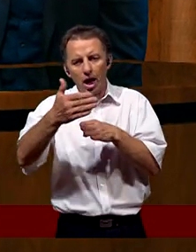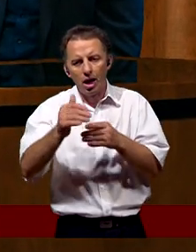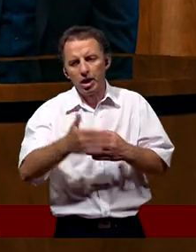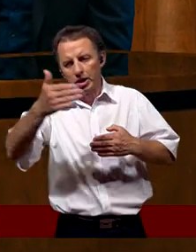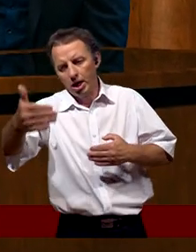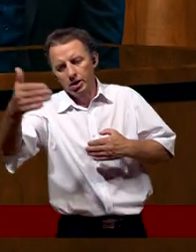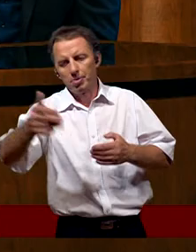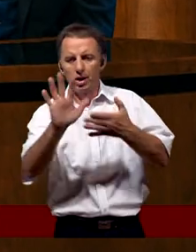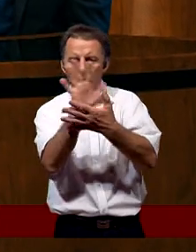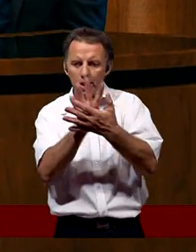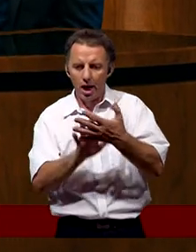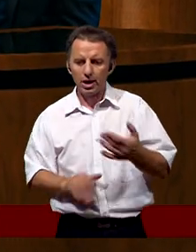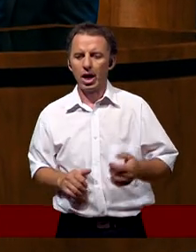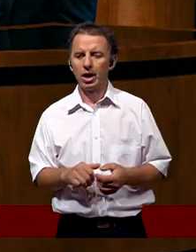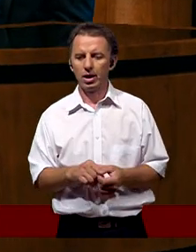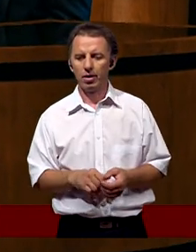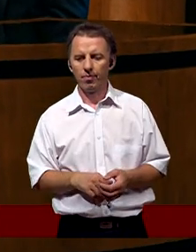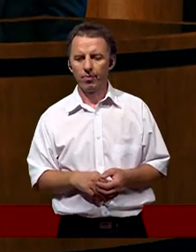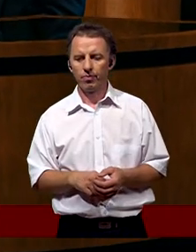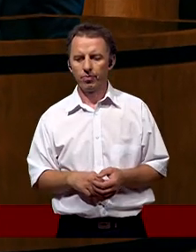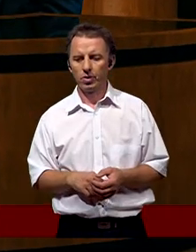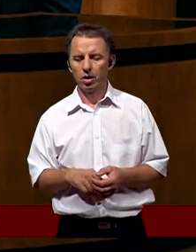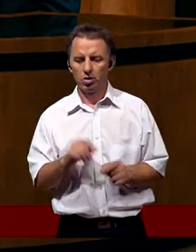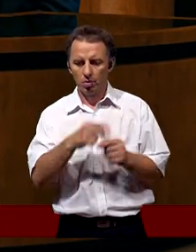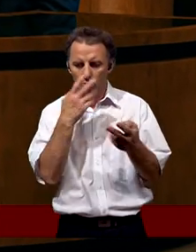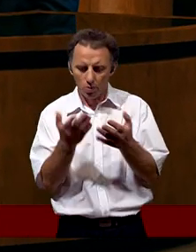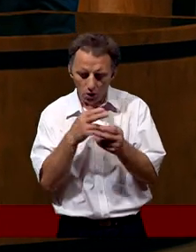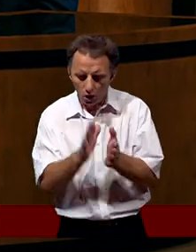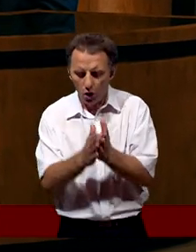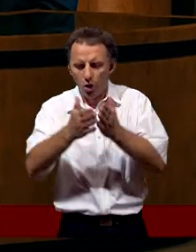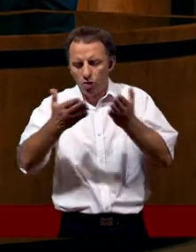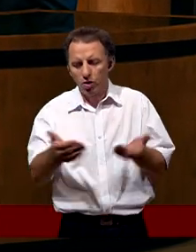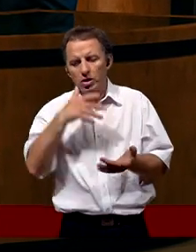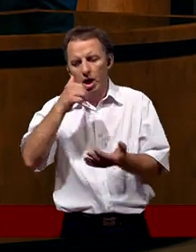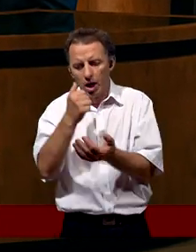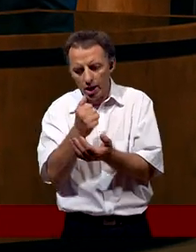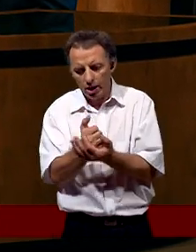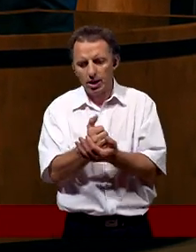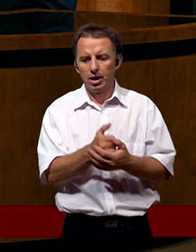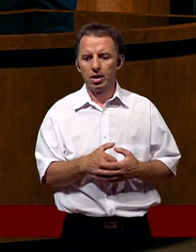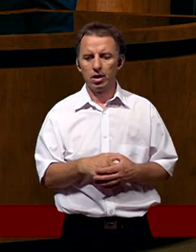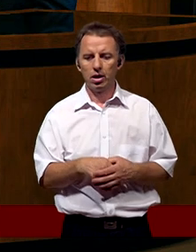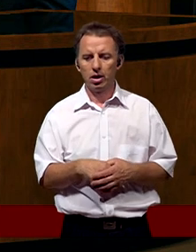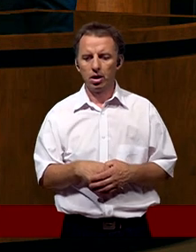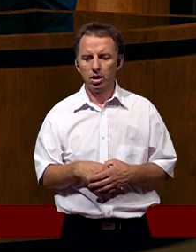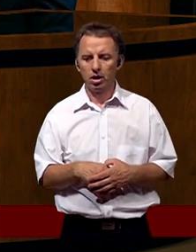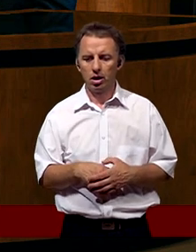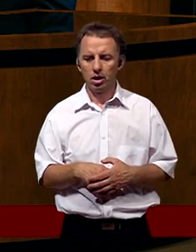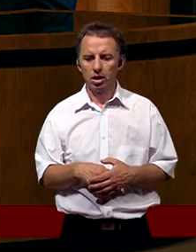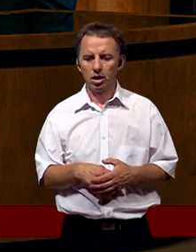dalej w kolejnych tekstach, może otworzę ten list,